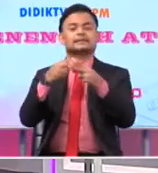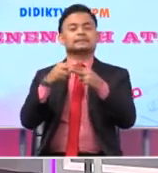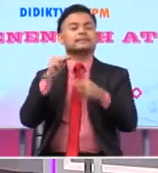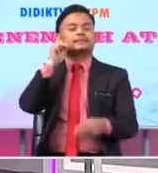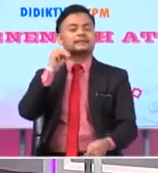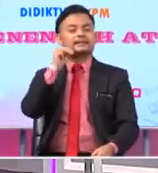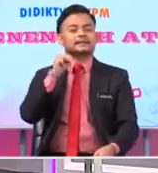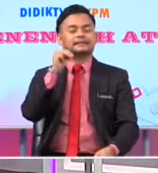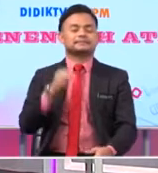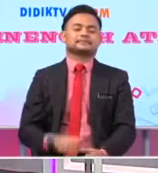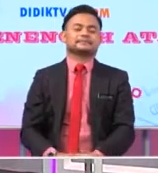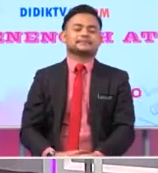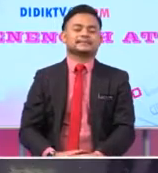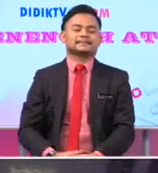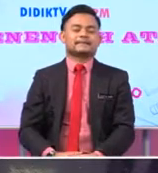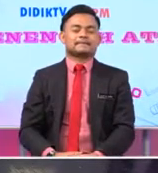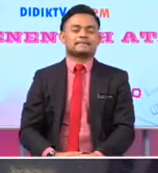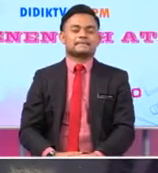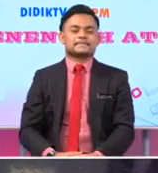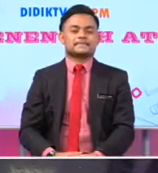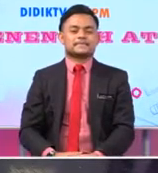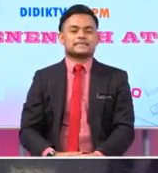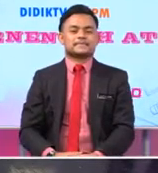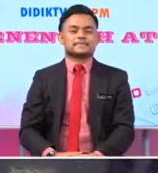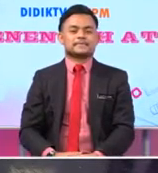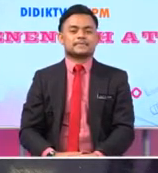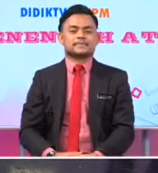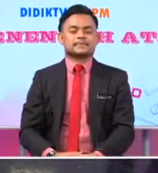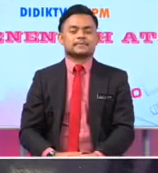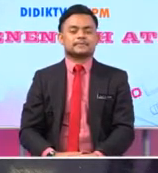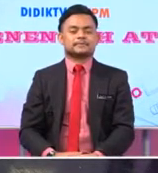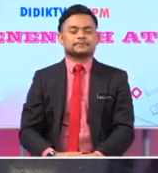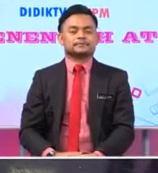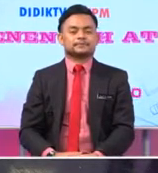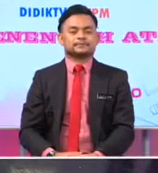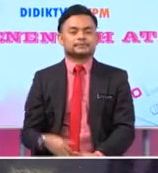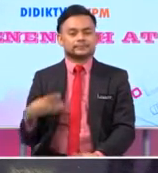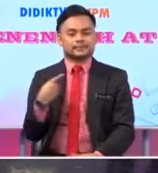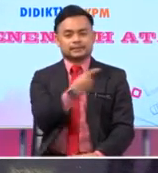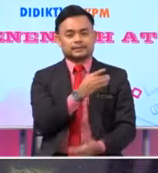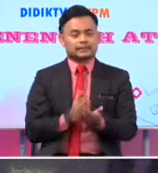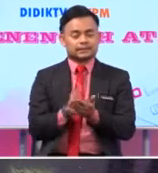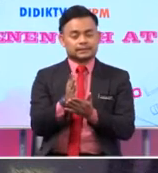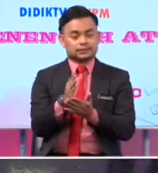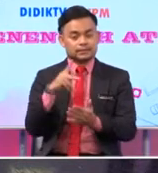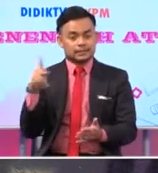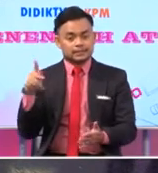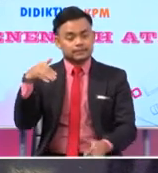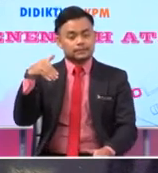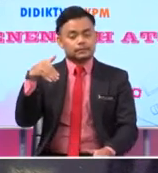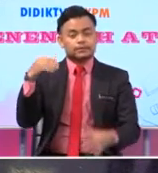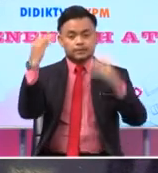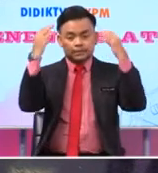oke oke oke kita teruskan Nda Oke sebelum tuh ciguna